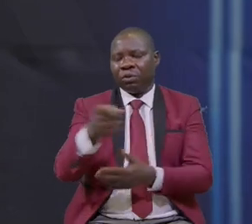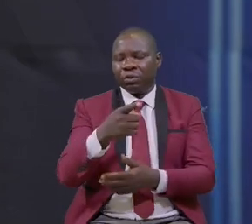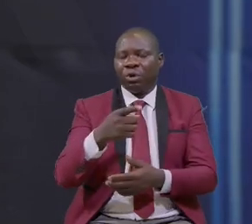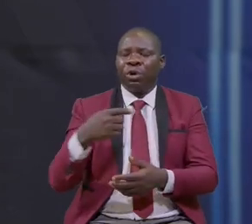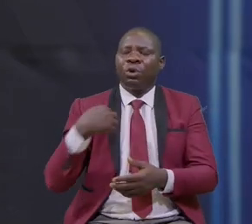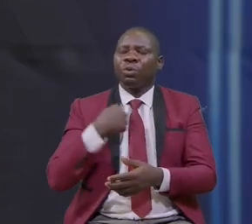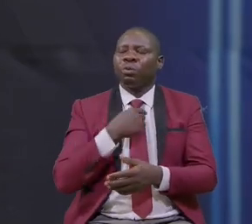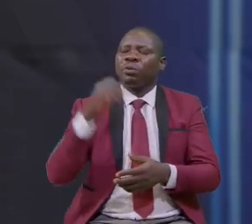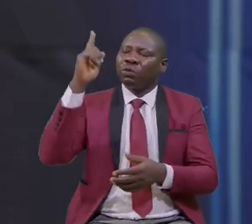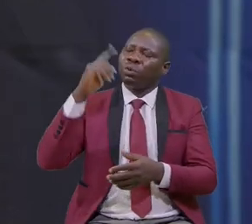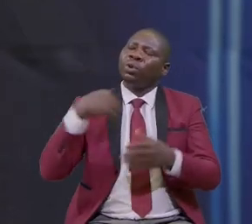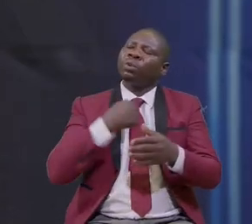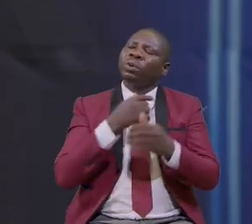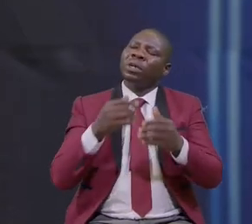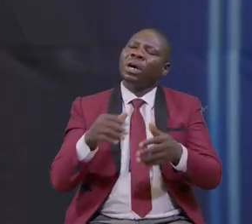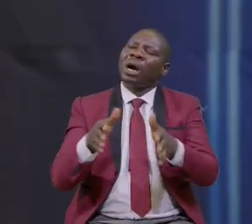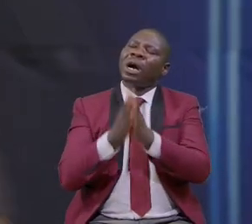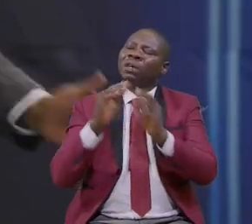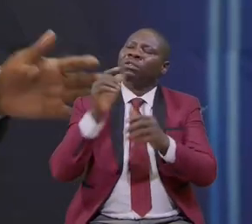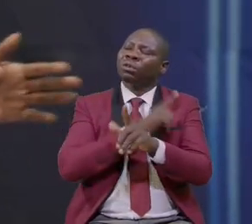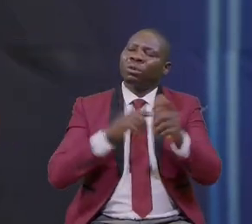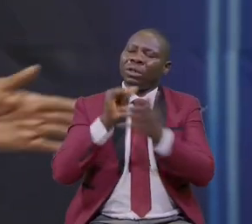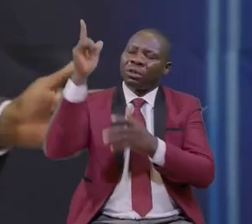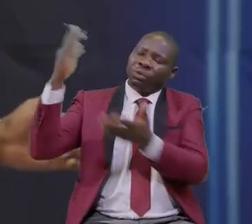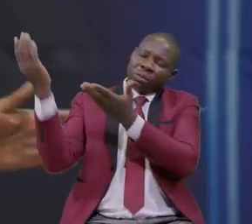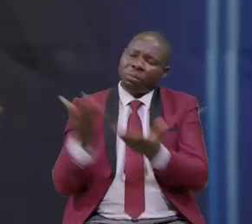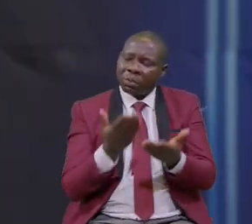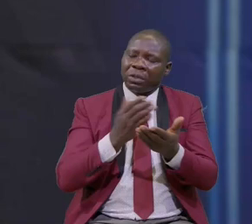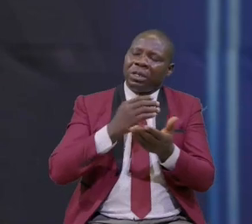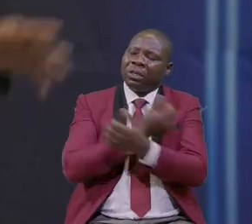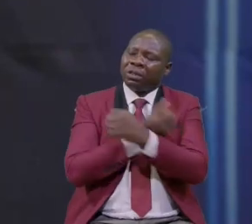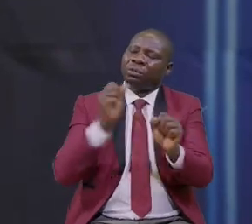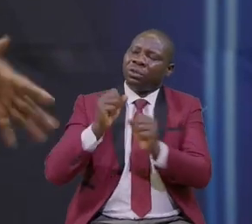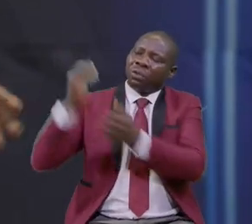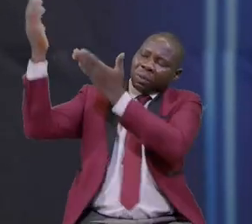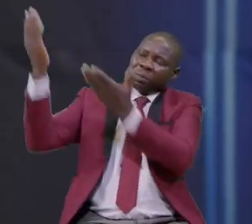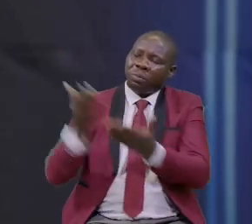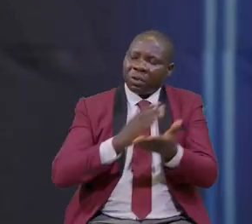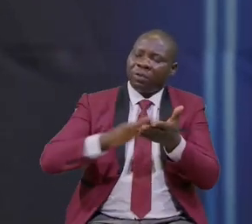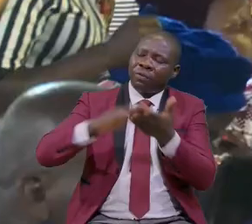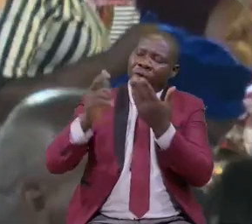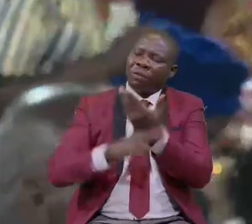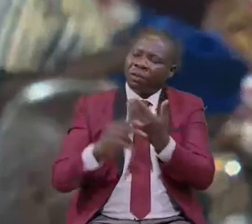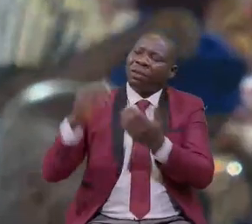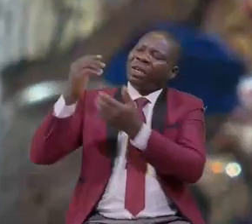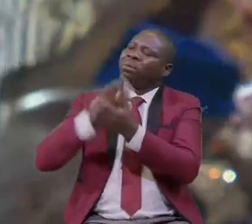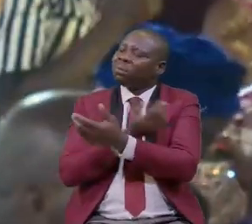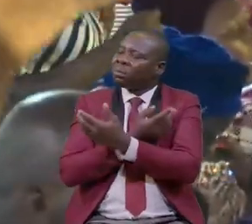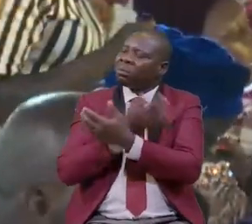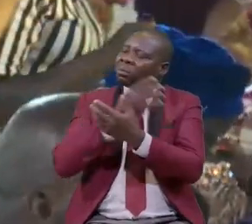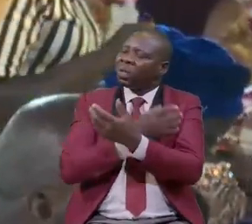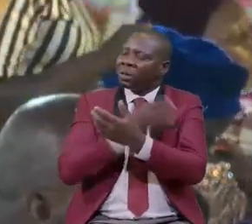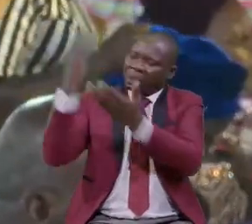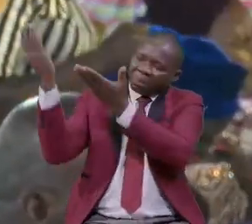le salut, apporte le pardon, apporte la libération à chacun maintenant au nom de Jésus.